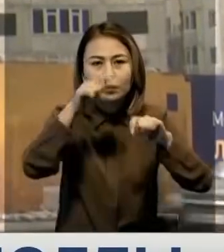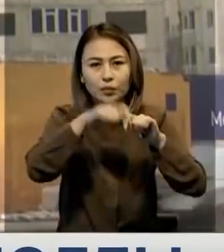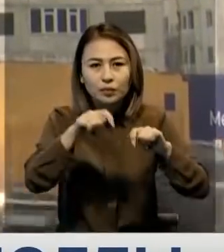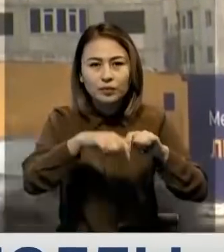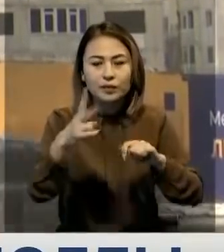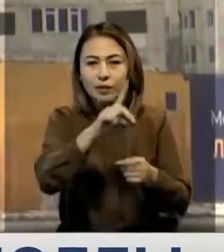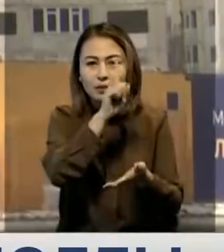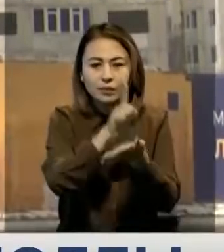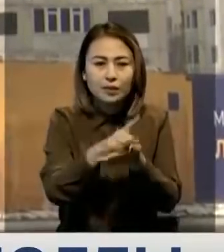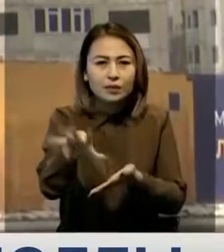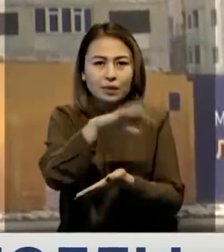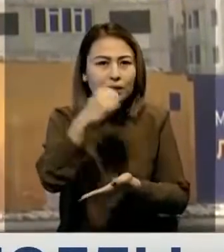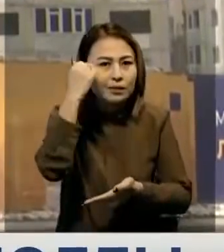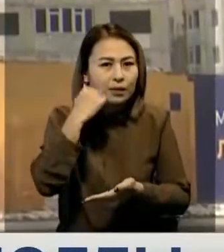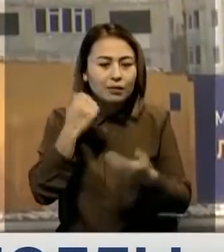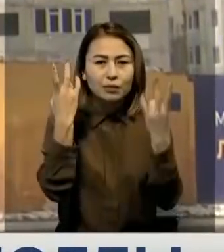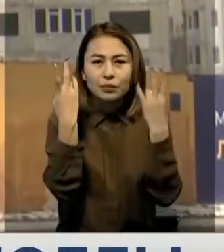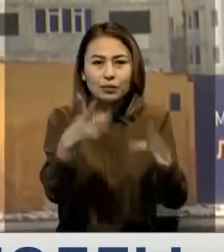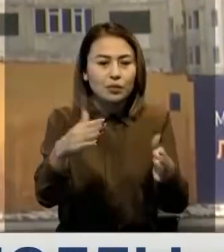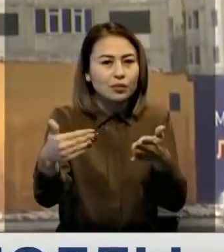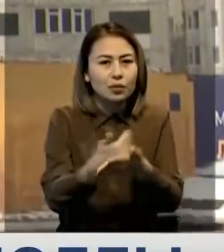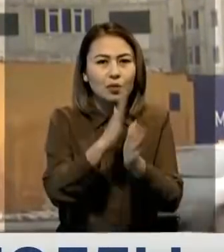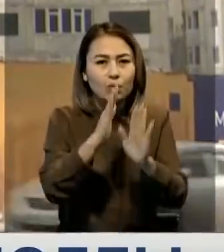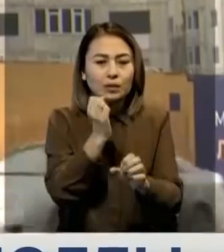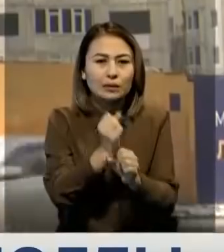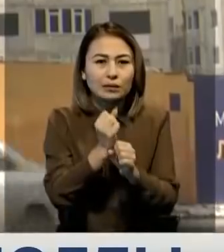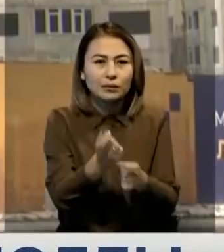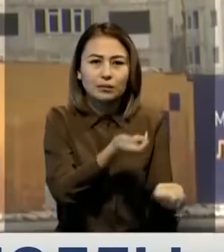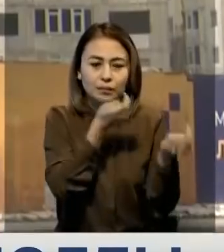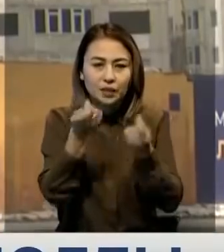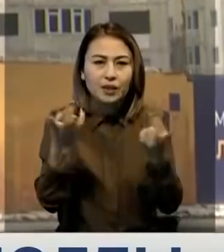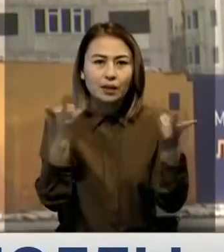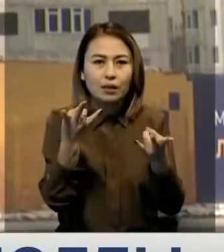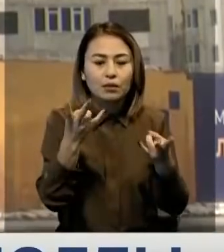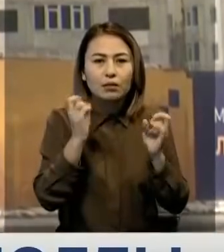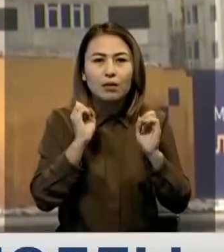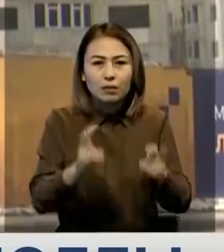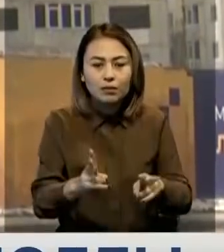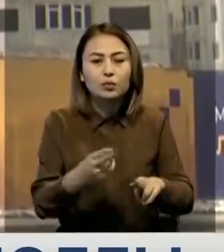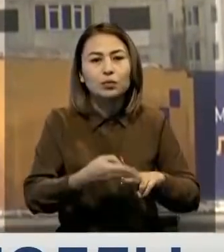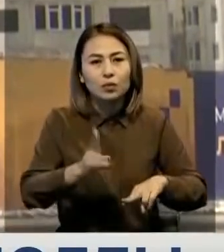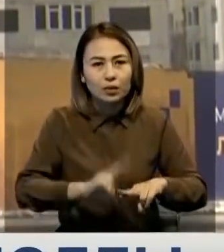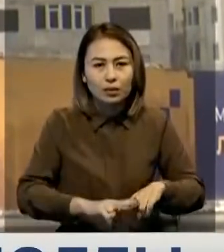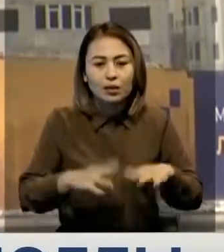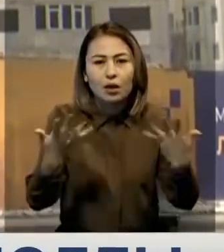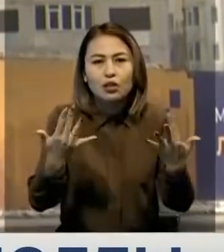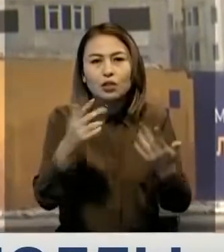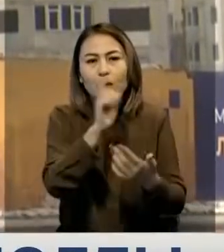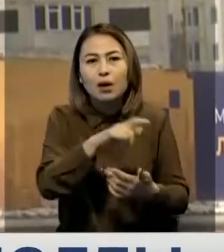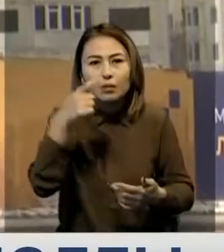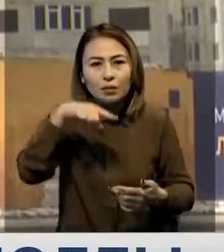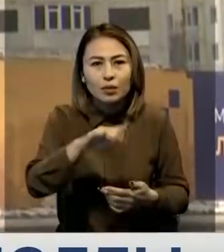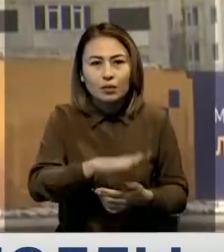деймін, мына ескі крандарды қабылдамай бір жаңадан крандарды құрып берсе екен, мына қауіп төндірмейтіндей. Мына қазір мысалы қаншама бала шағасы